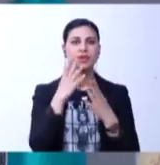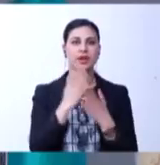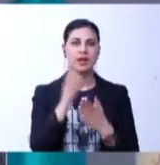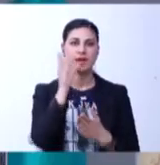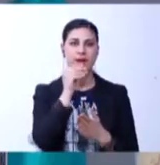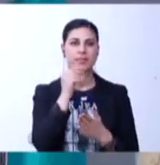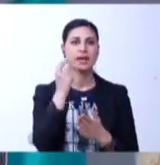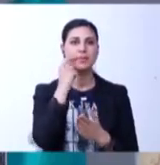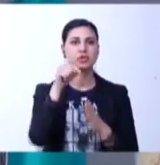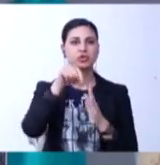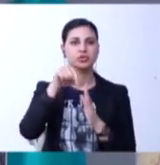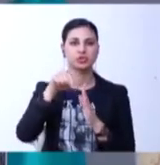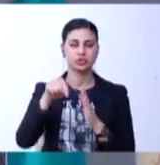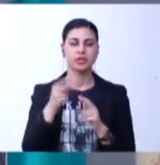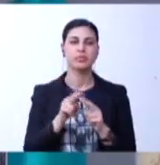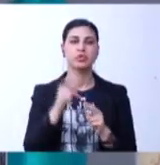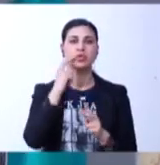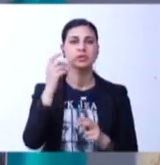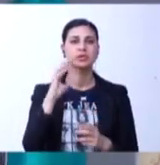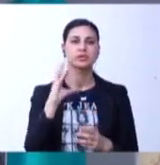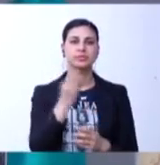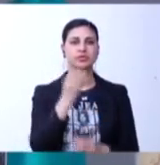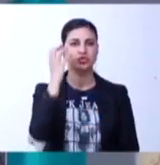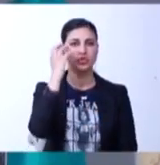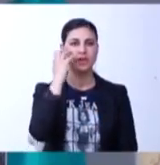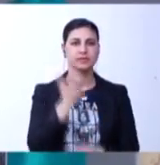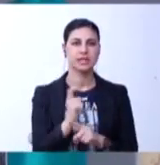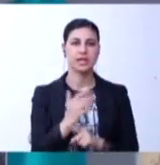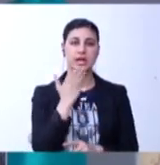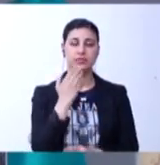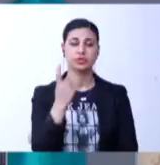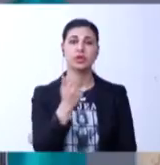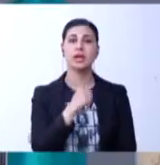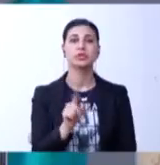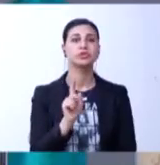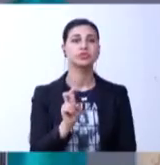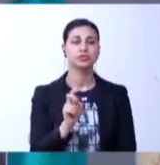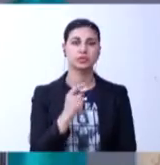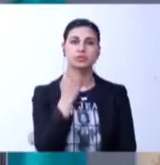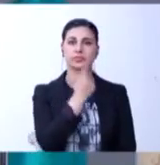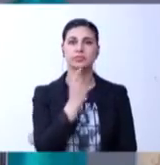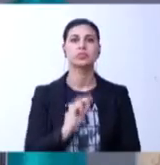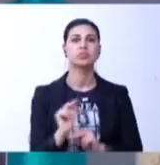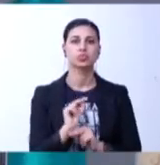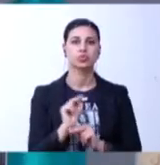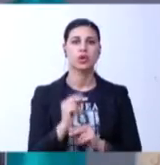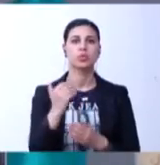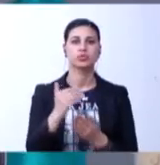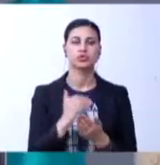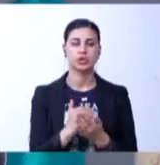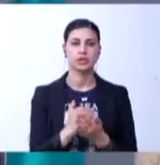კბილებს შორის და ამიტომაც შემდეგ ხდება კარიესული დაავადები. ამიტომაც გამოსავალი არის მხოლოდ ერთი ორთოდონტიული მკურნალობის